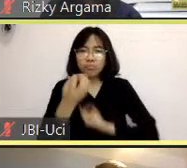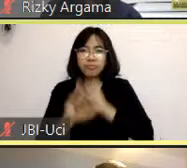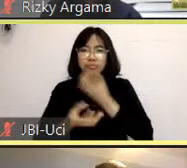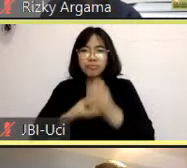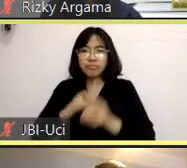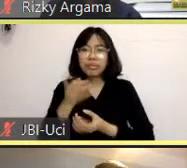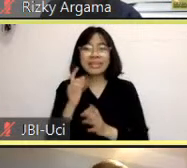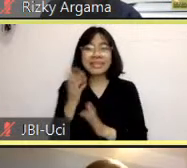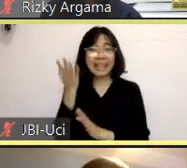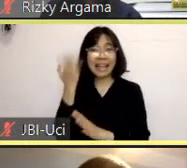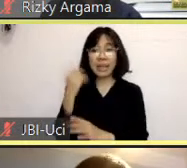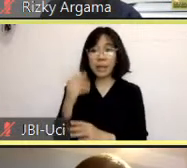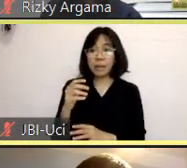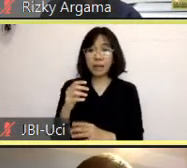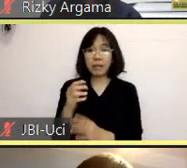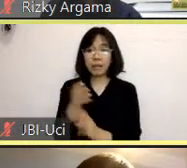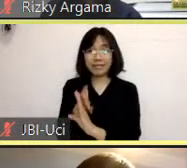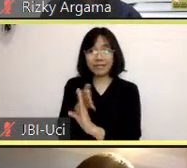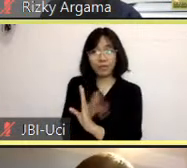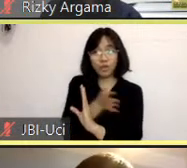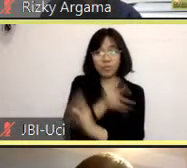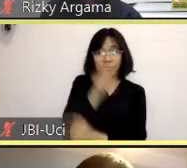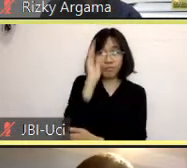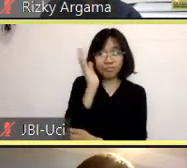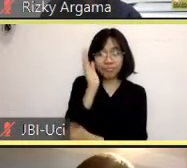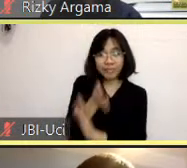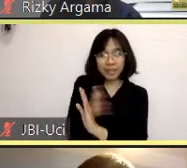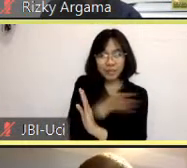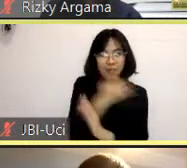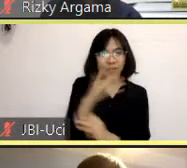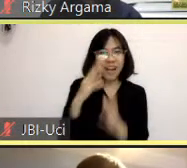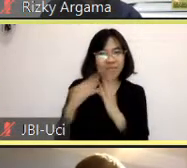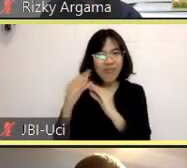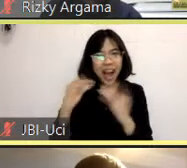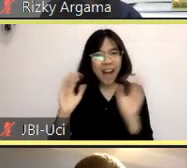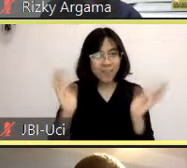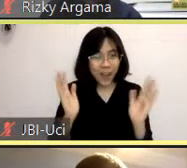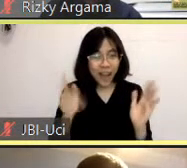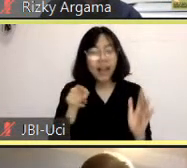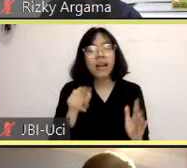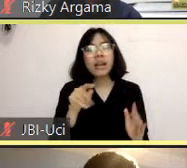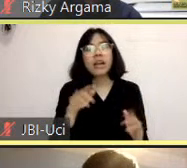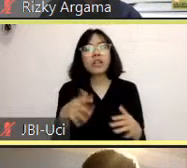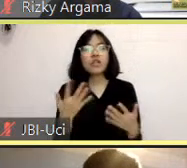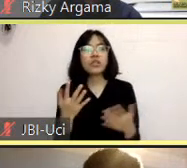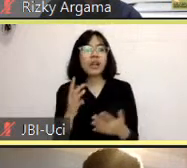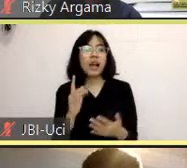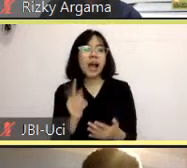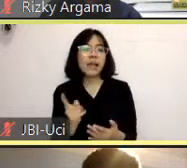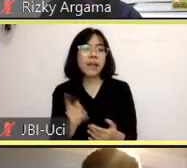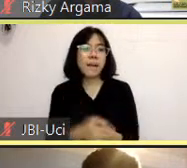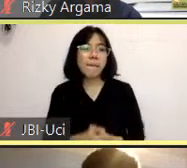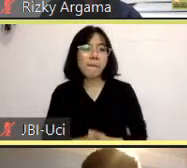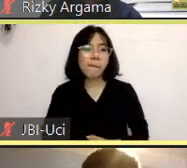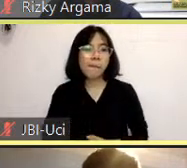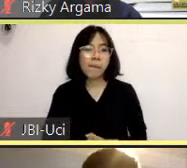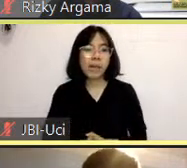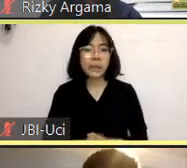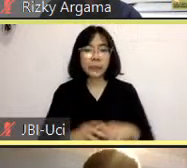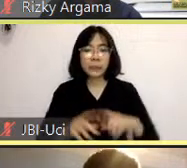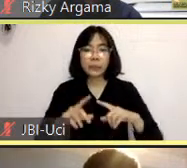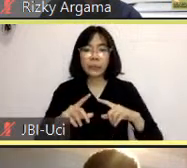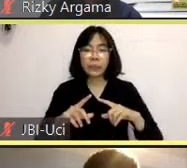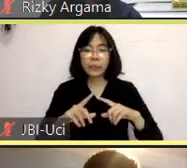para pembicara sebelumnya, kemudian juga freedom of association dan assembly, ya, kebebasan berserikat